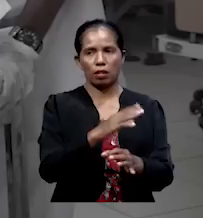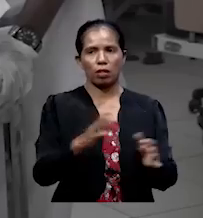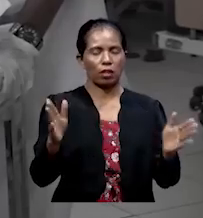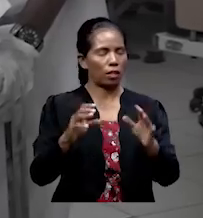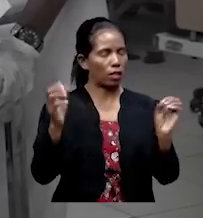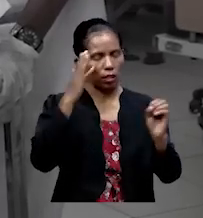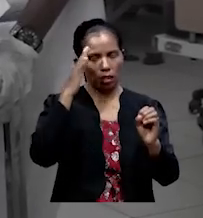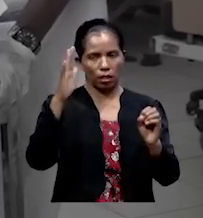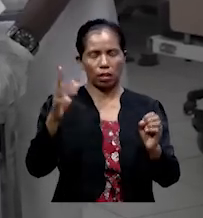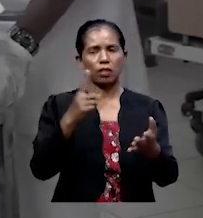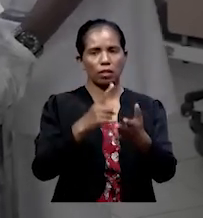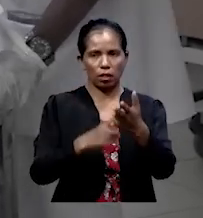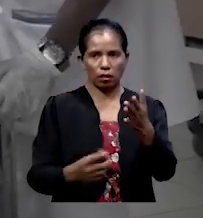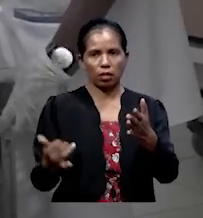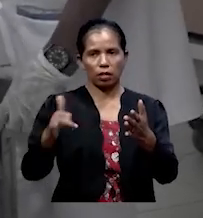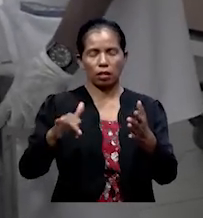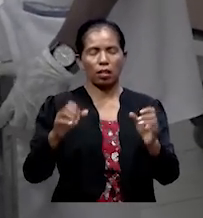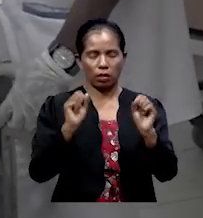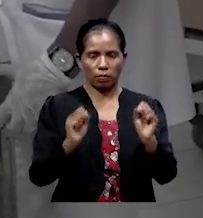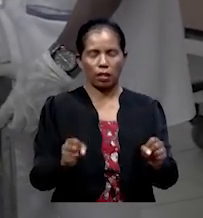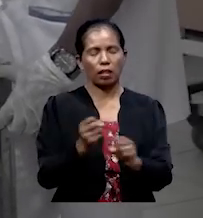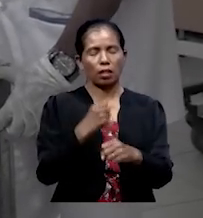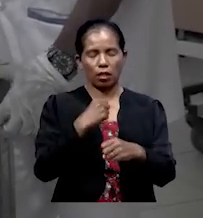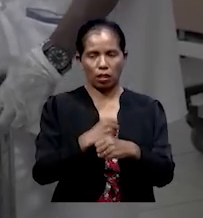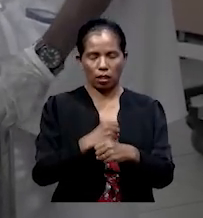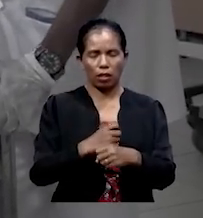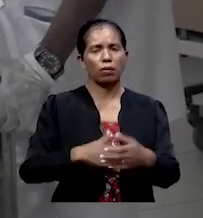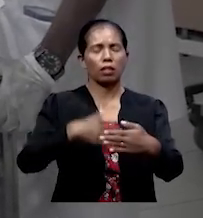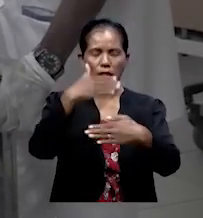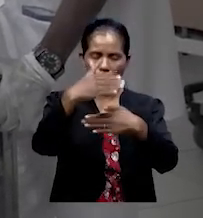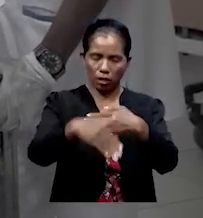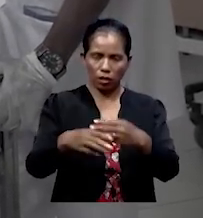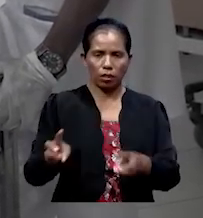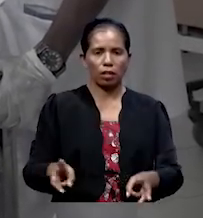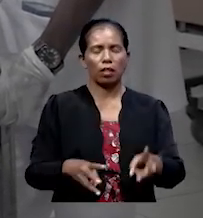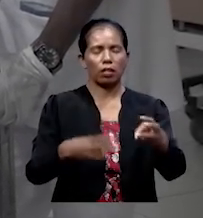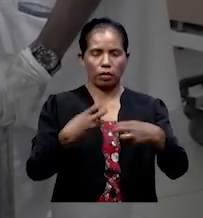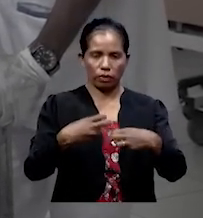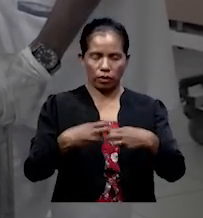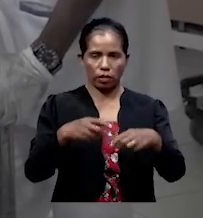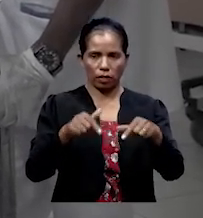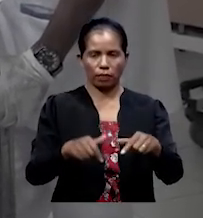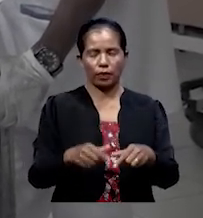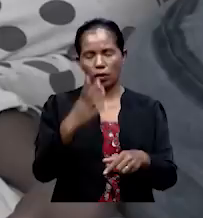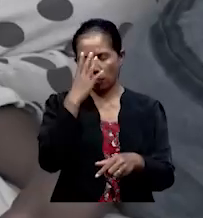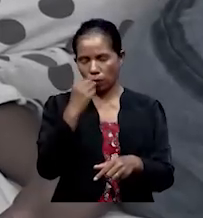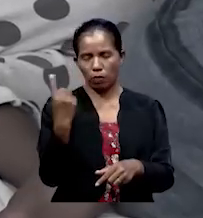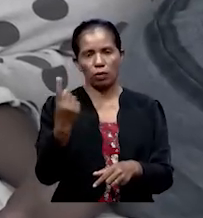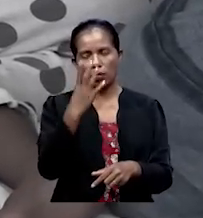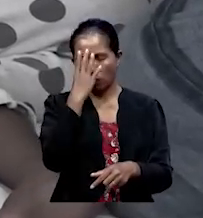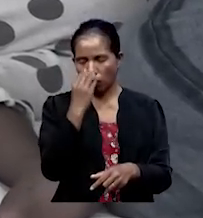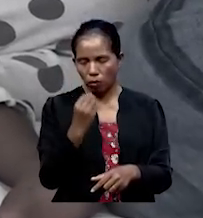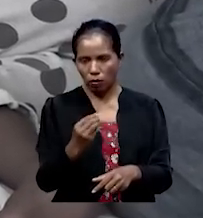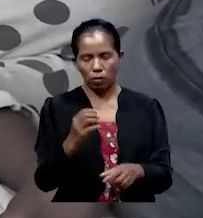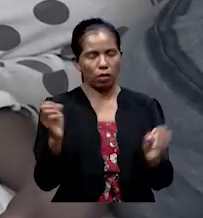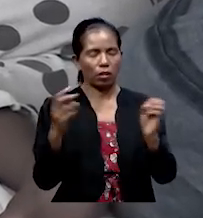hatene, sa ida losmak sir nen rua bele halo. Hudi ultrapasa dalan difisil ida ne. Sotoba nonok lian laik.